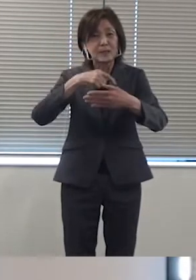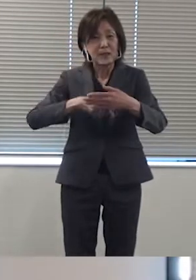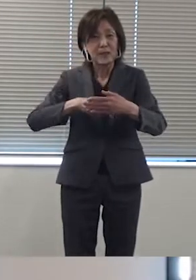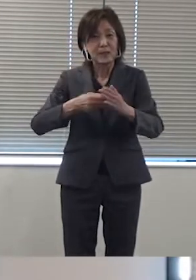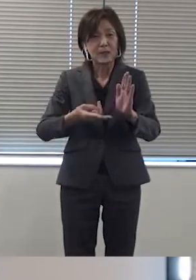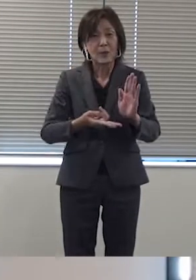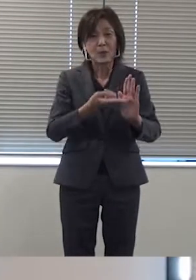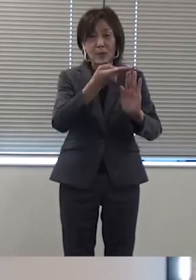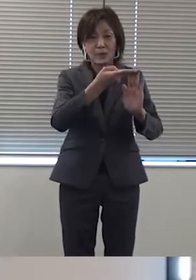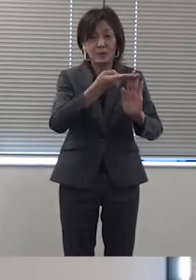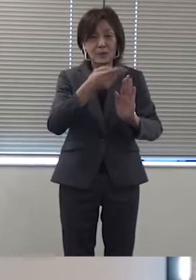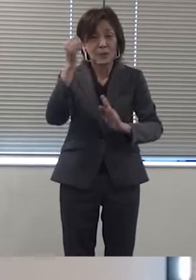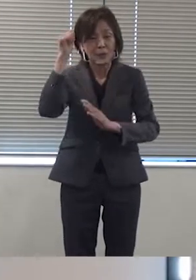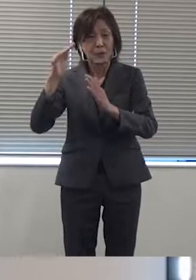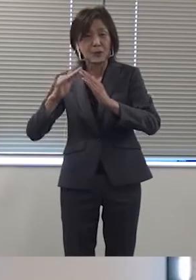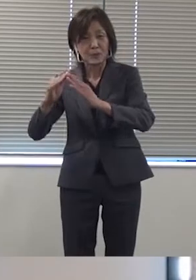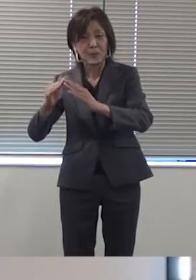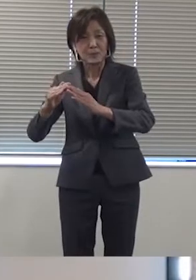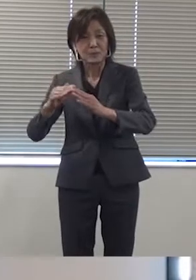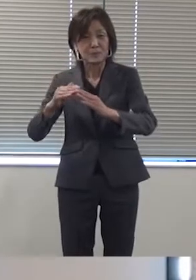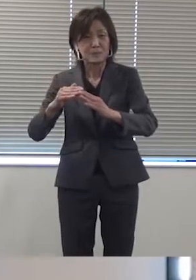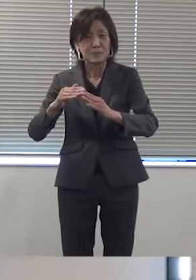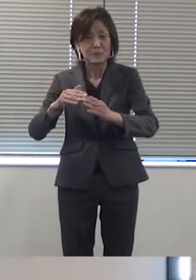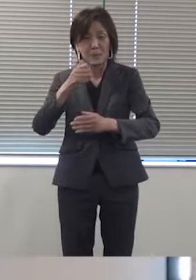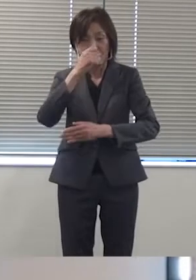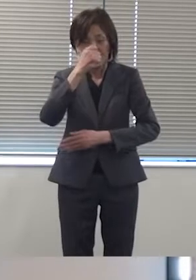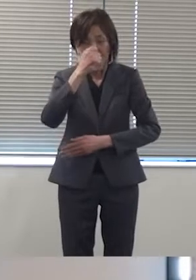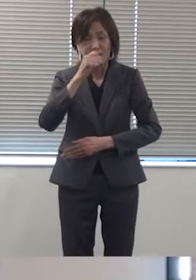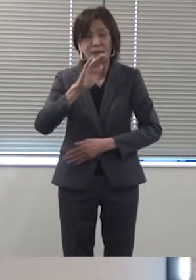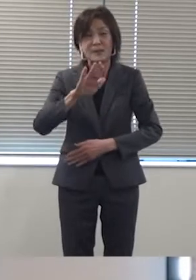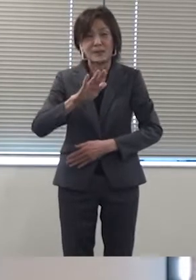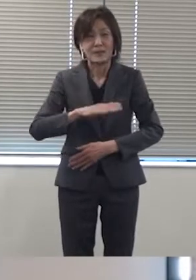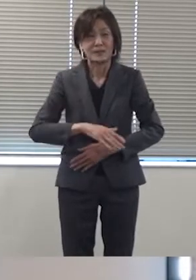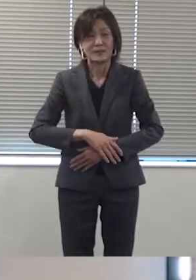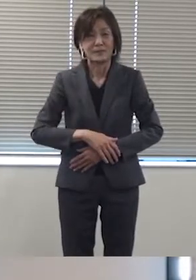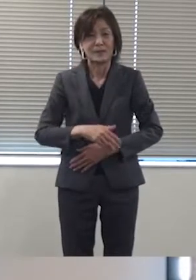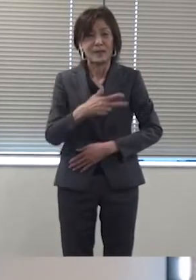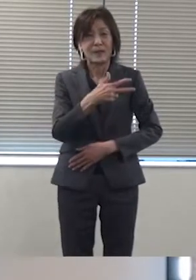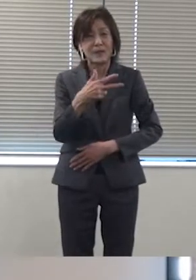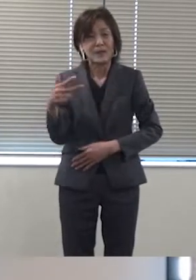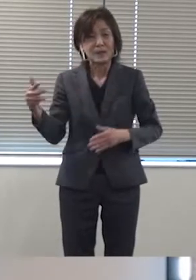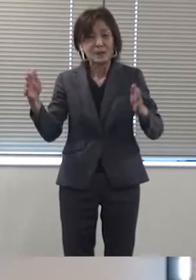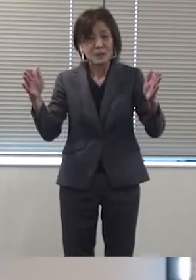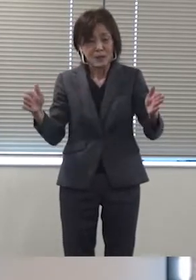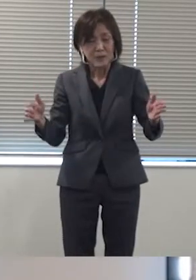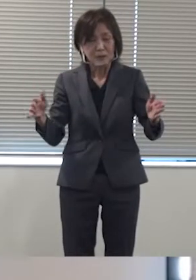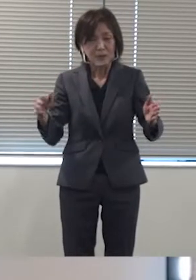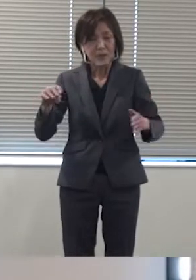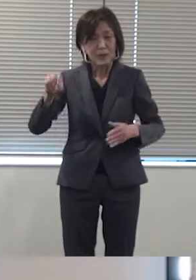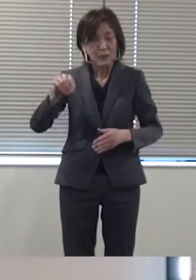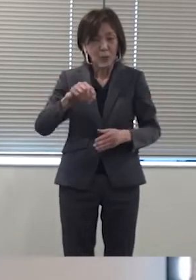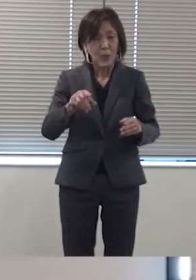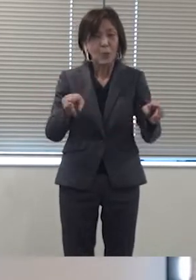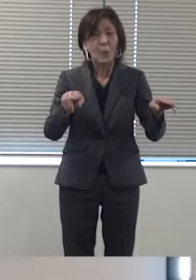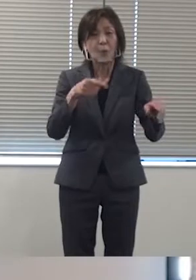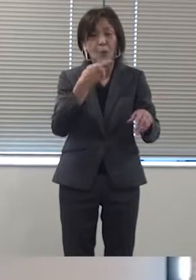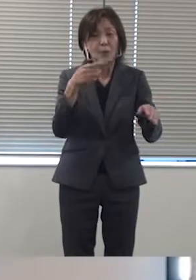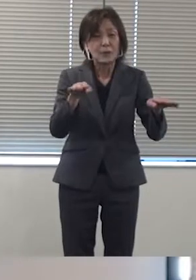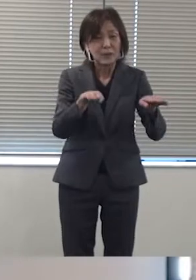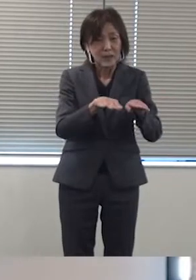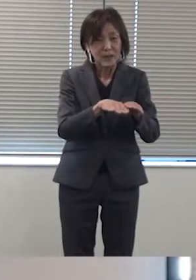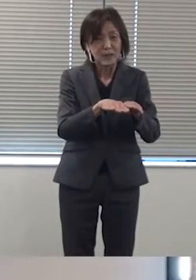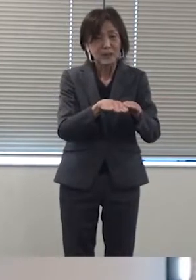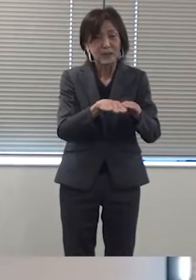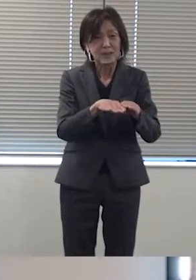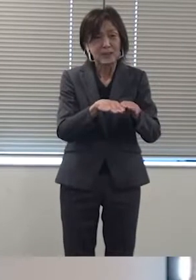満室でした。で、1週間ぐらいまでの土日につきましても龍馬マラソンの予定